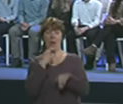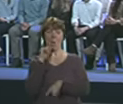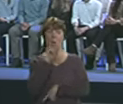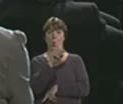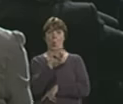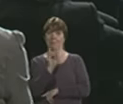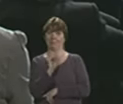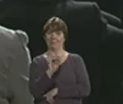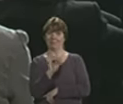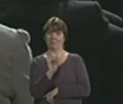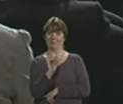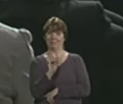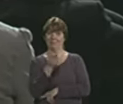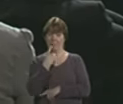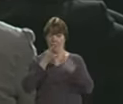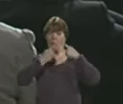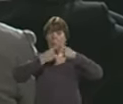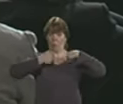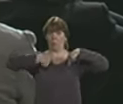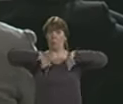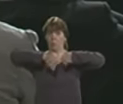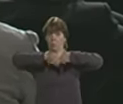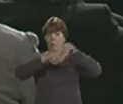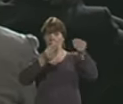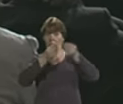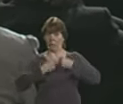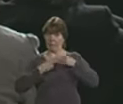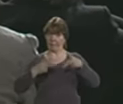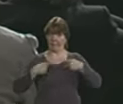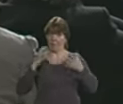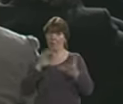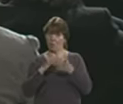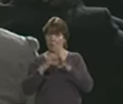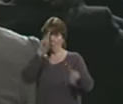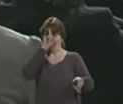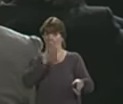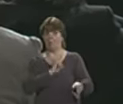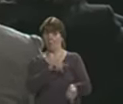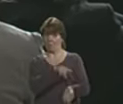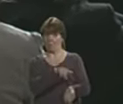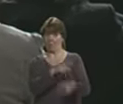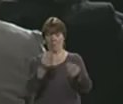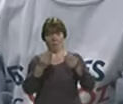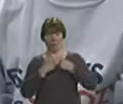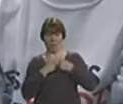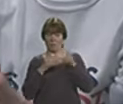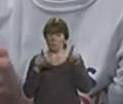s'agit de nous. Tout ce qui pourrait nous compliquer la tâche, tout ce qui pourrait nous mettre dans un